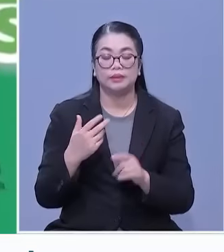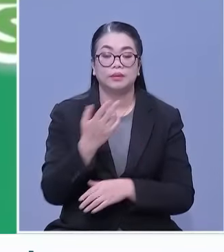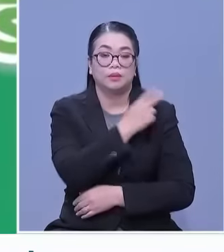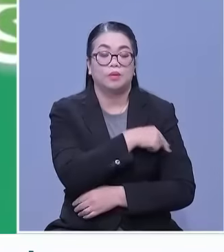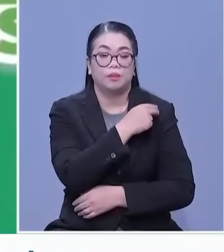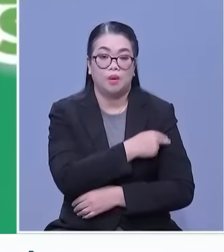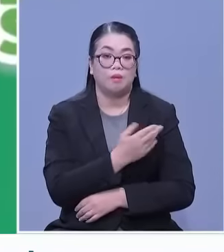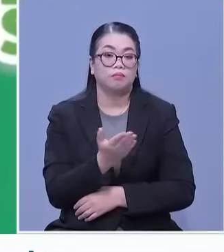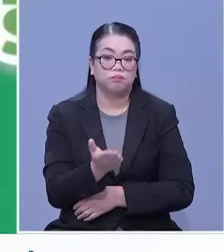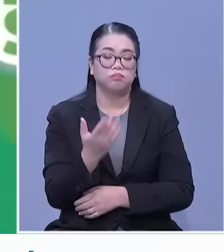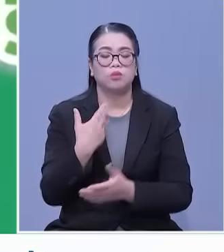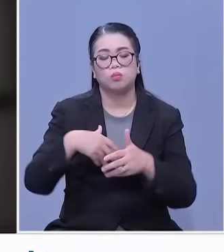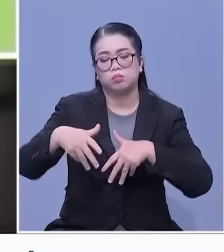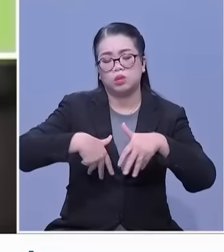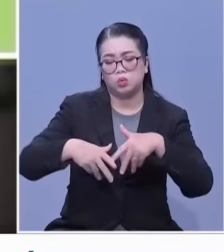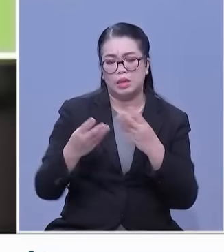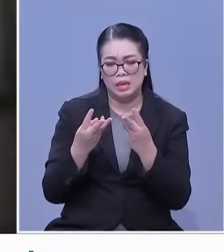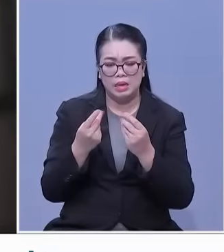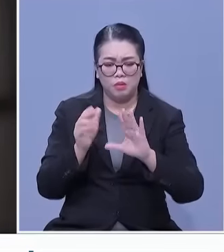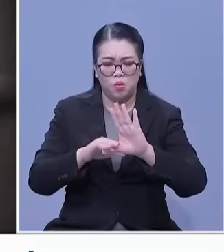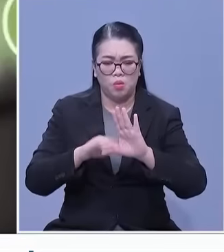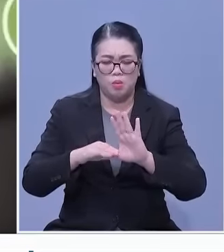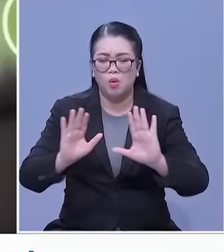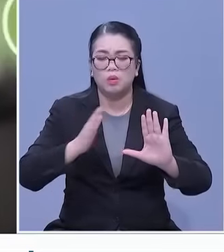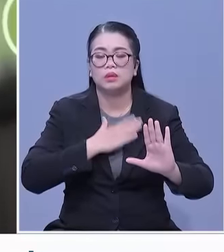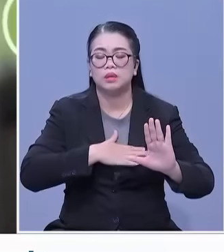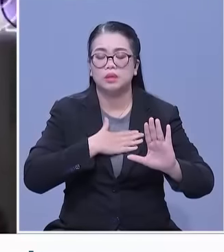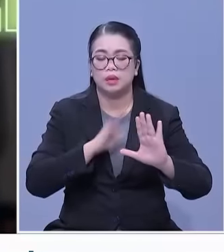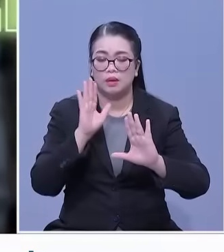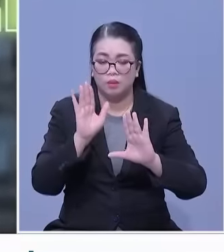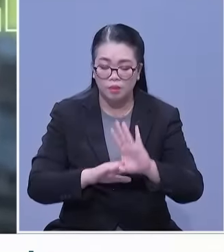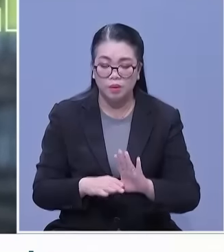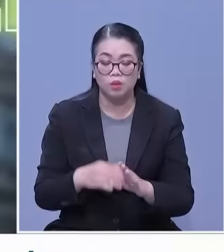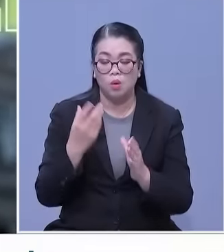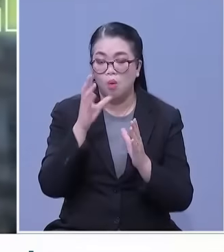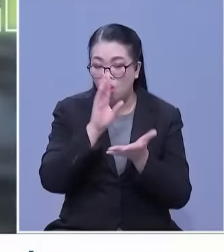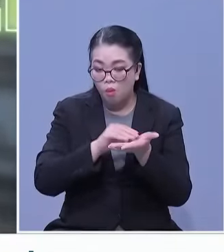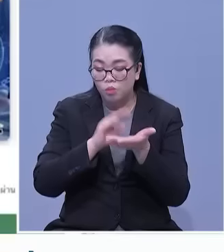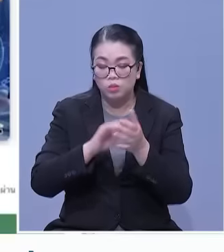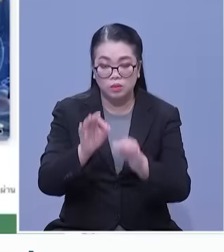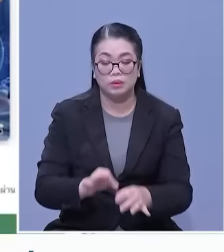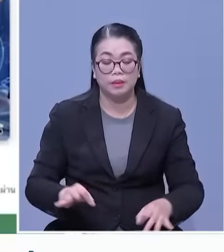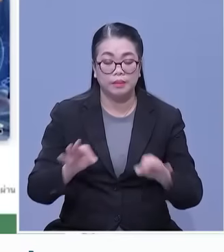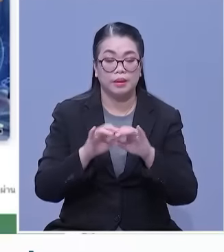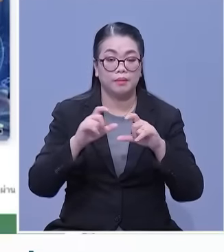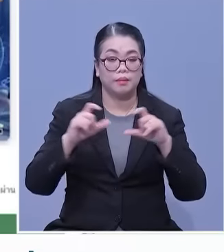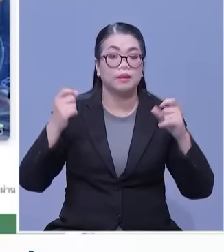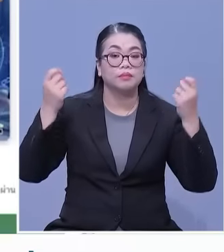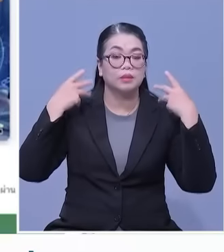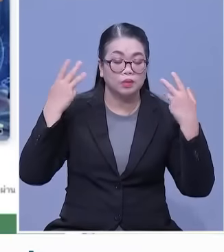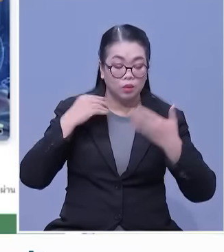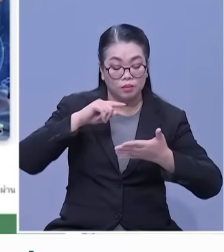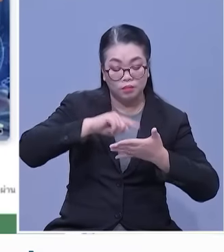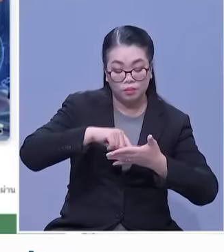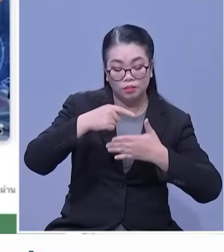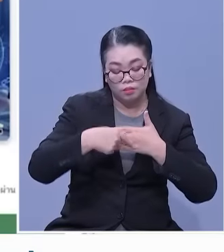วรงค์มองว่าประชาชนไม่ควรรีบลงทะเบียนผ่านแอปทางรัฐซึ่งต้องมีการกรอกข้อมูลสำคัญในบัตรประชาชนจะมีผลต่อความ